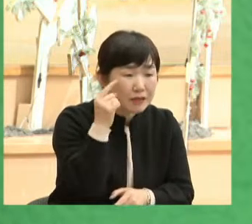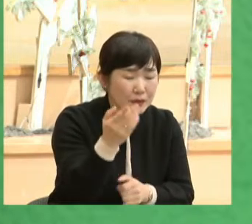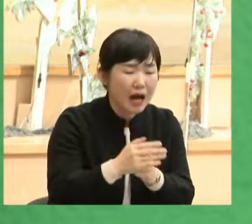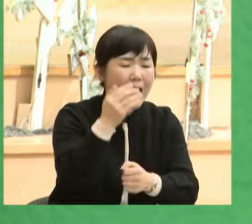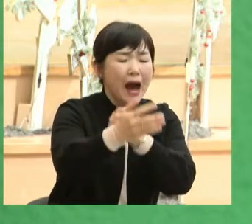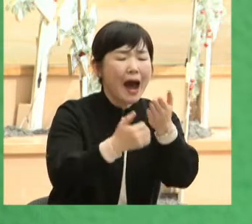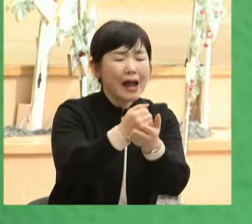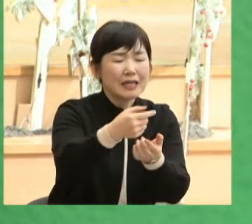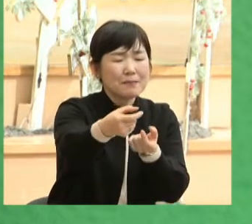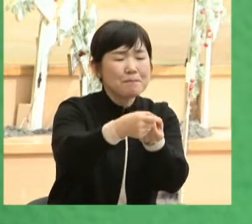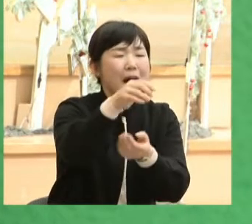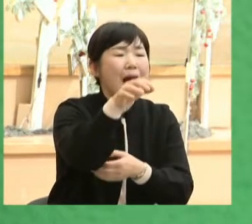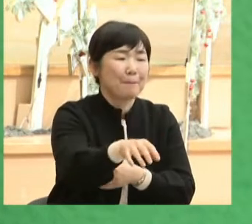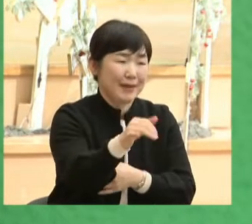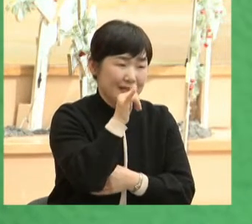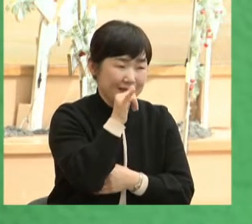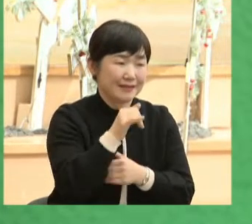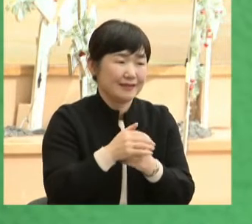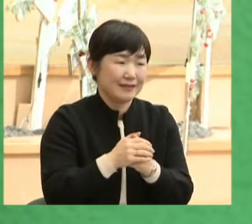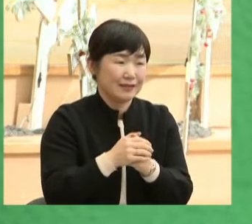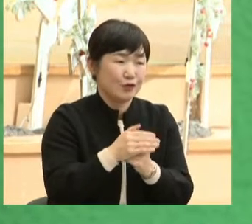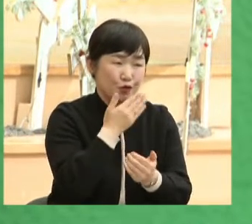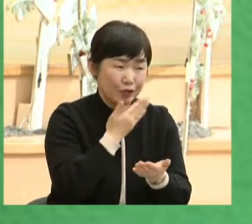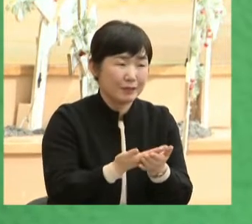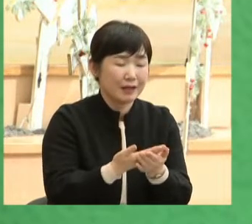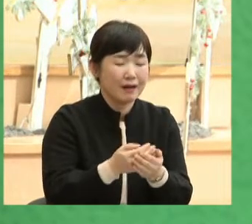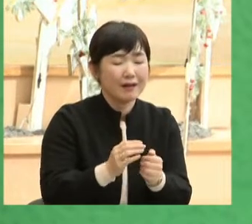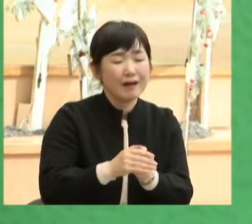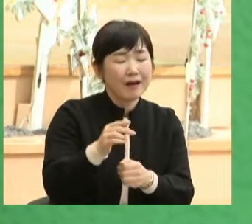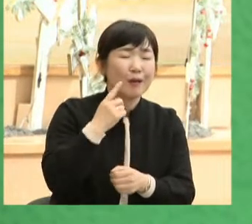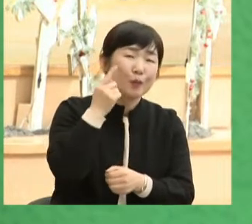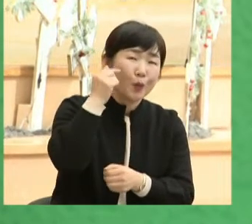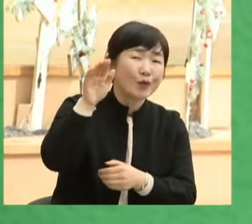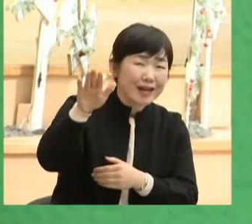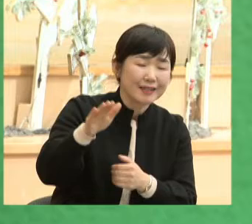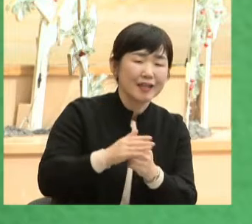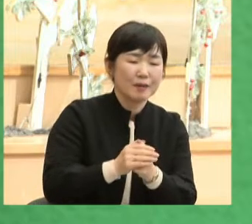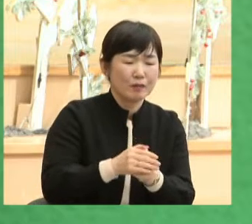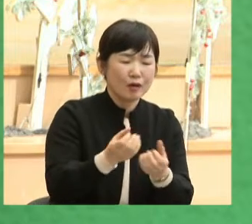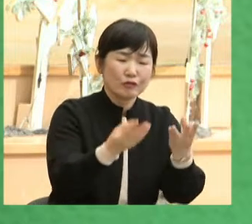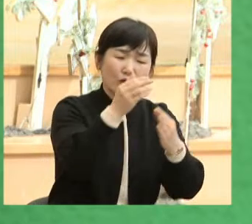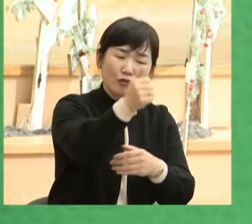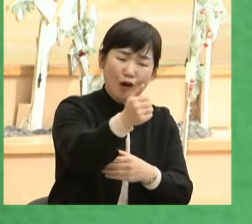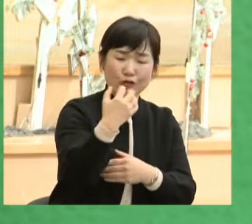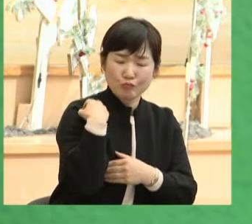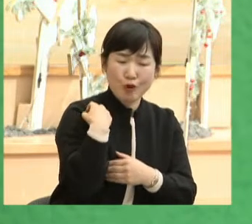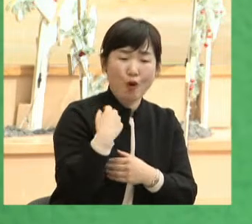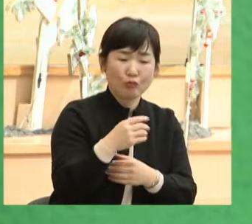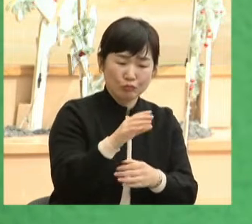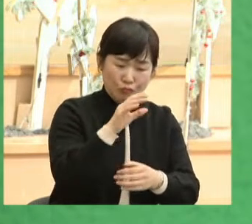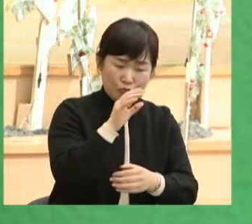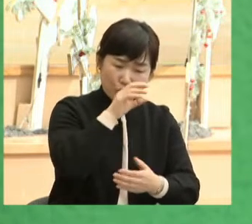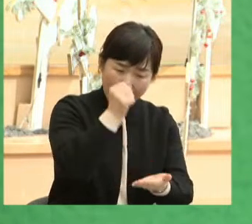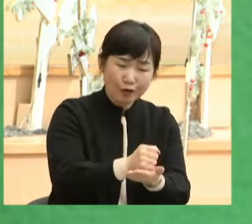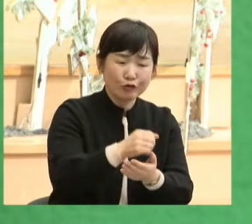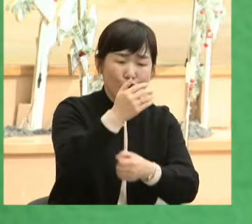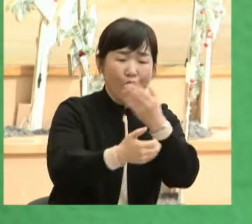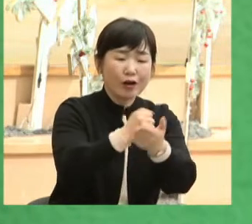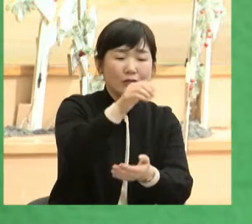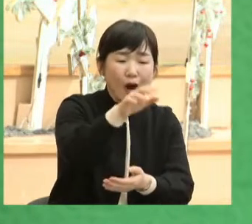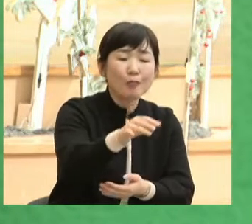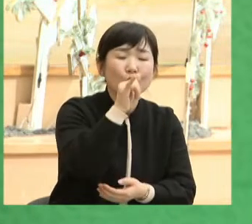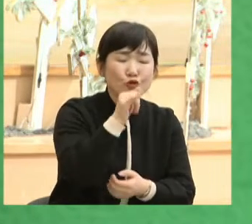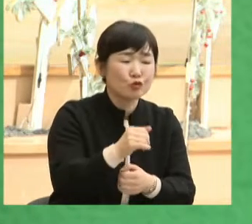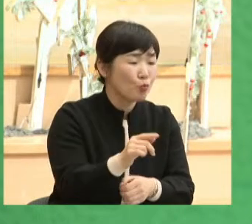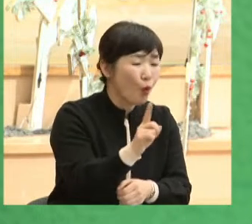이게 중에 목사님이 안 이제 사장이면 당연히 하나님 앞에 저거 뭐 어디 아프십니까